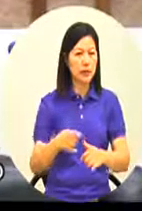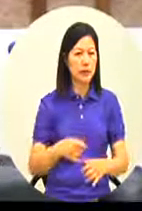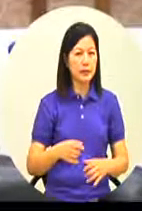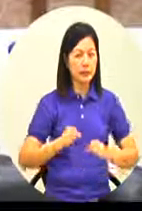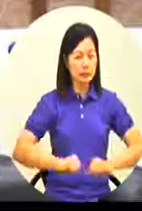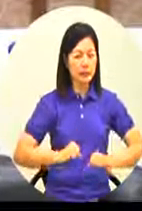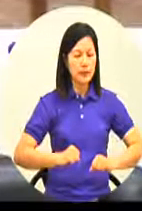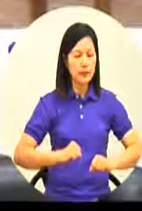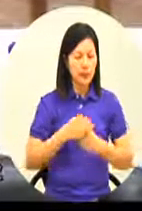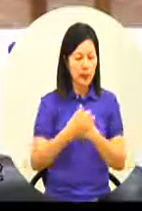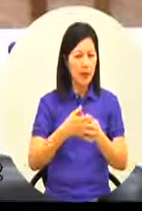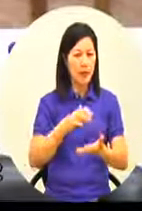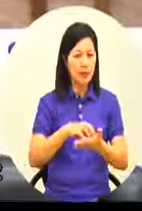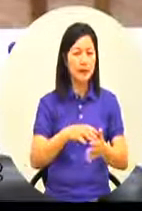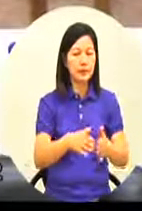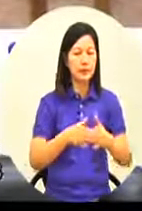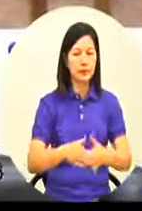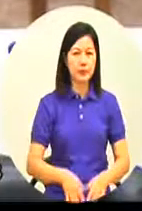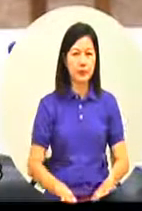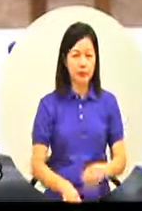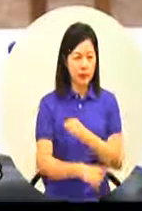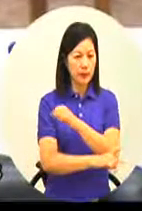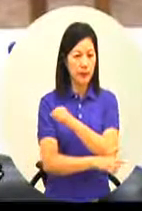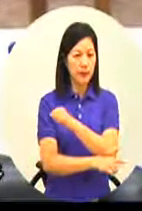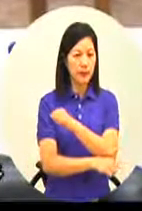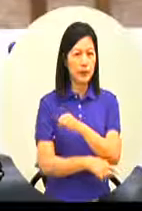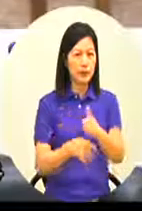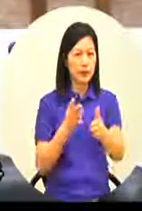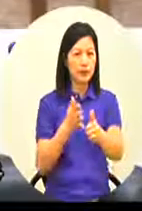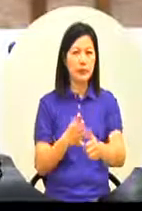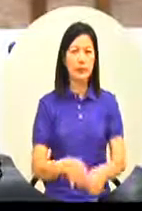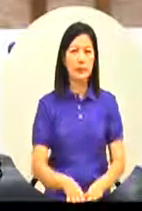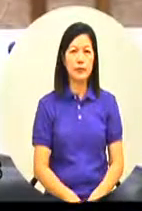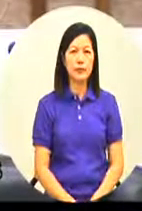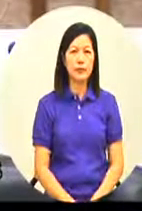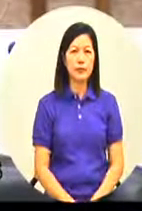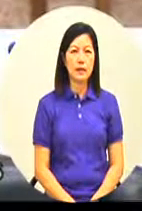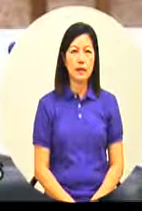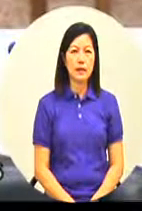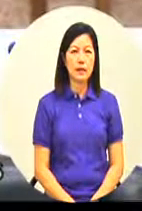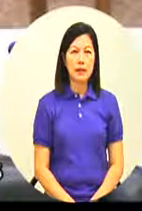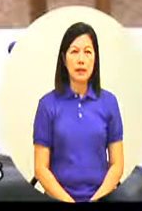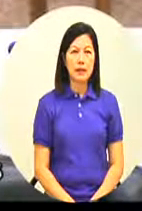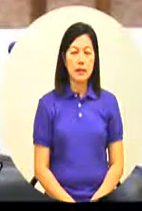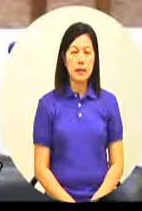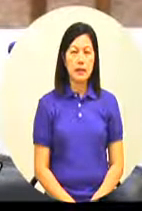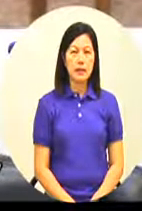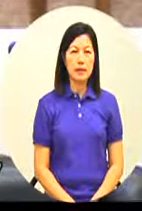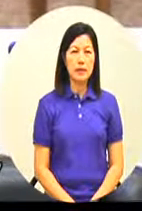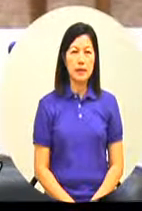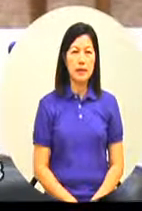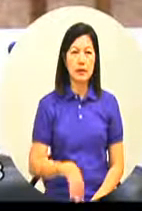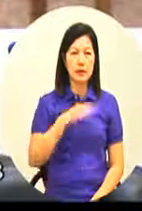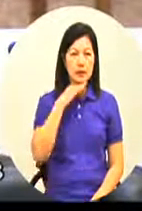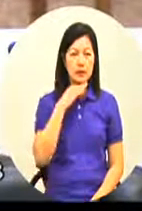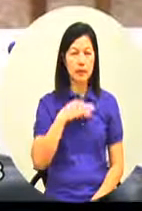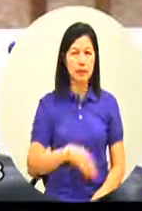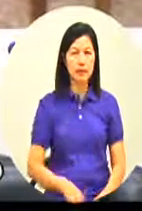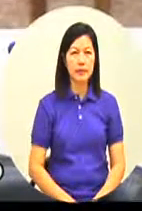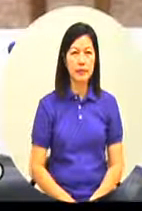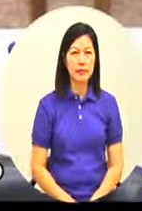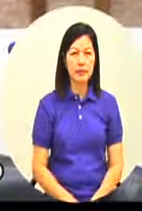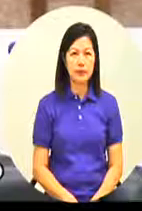哈。接下来最后一个议题哈，但呢，主席你这个嘛是搁啊，给我一两分钟了哈，最后